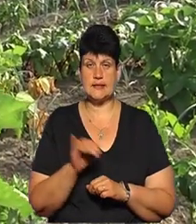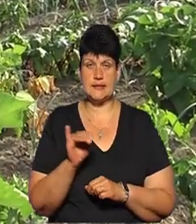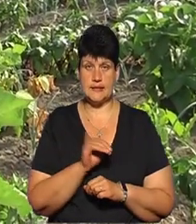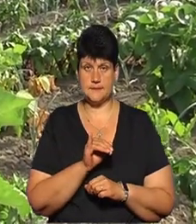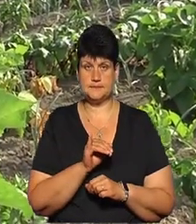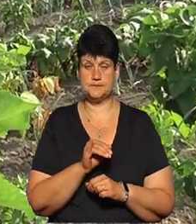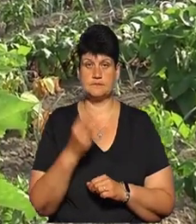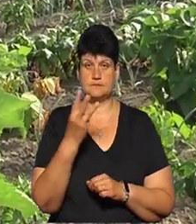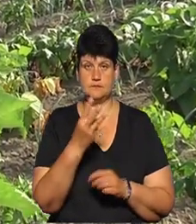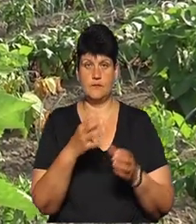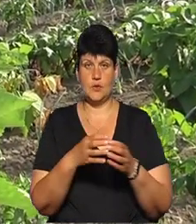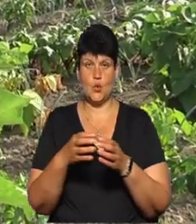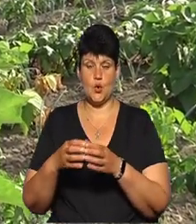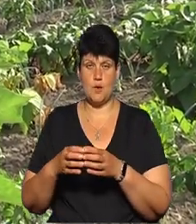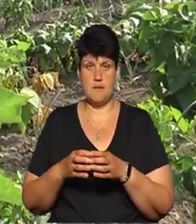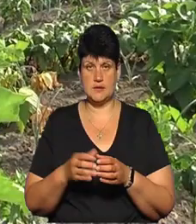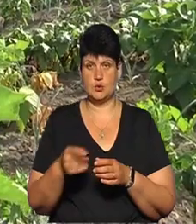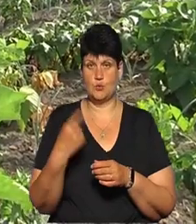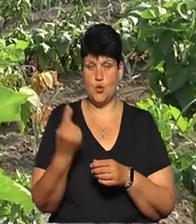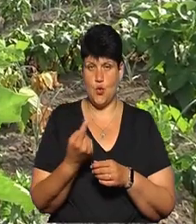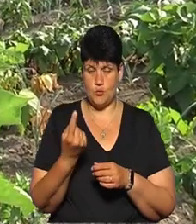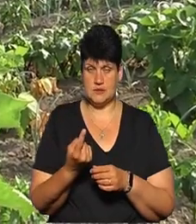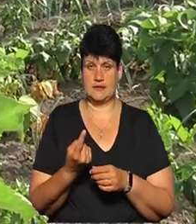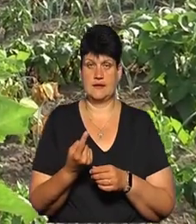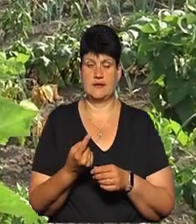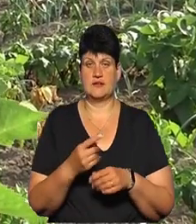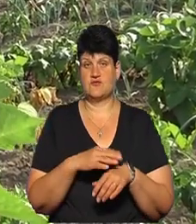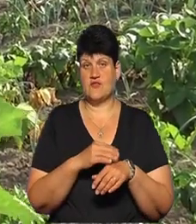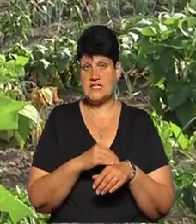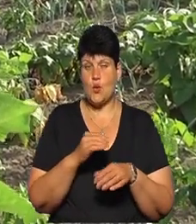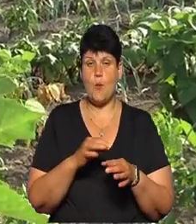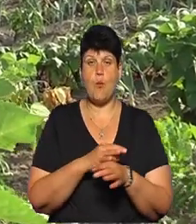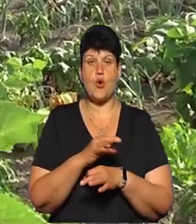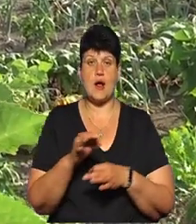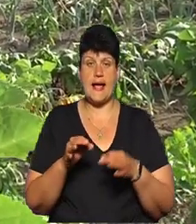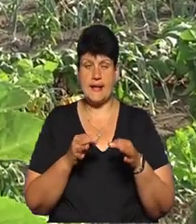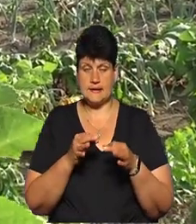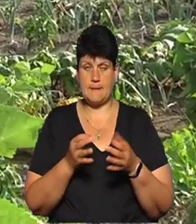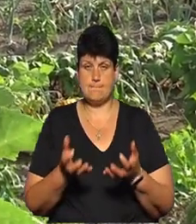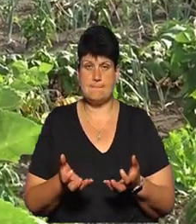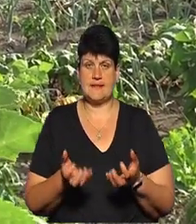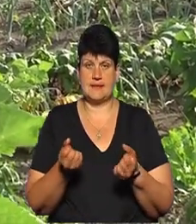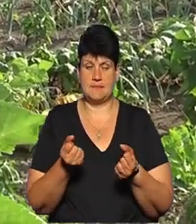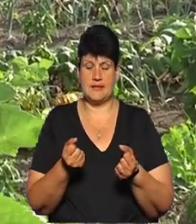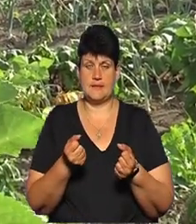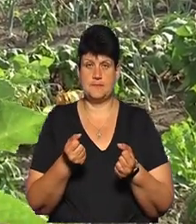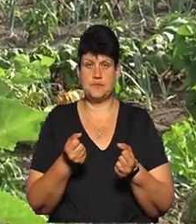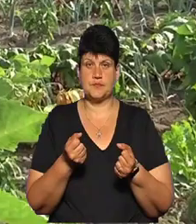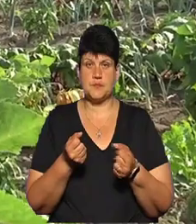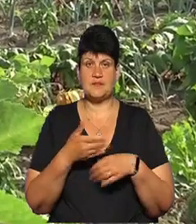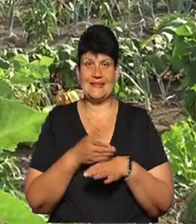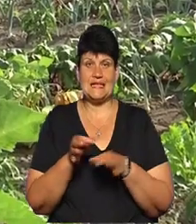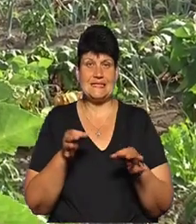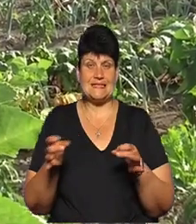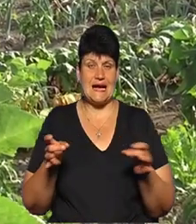3 громади Тернопільської області, які в рамках шведського проєкту підтримки децентралізації,